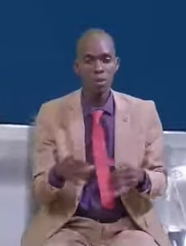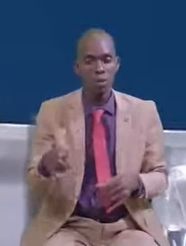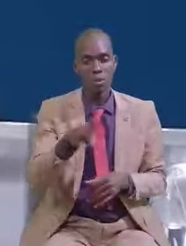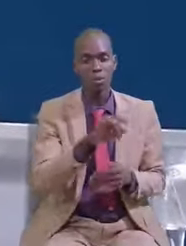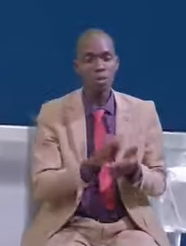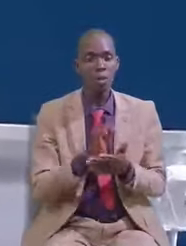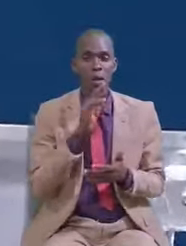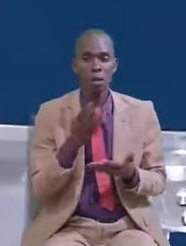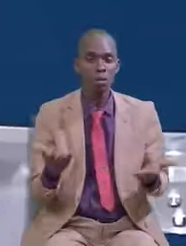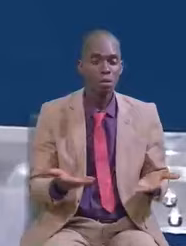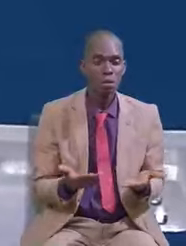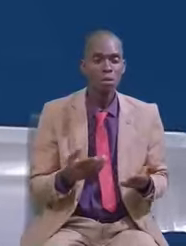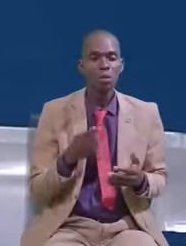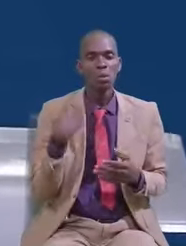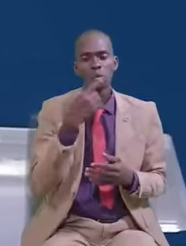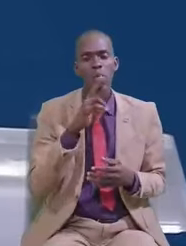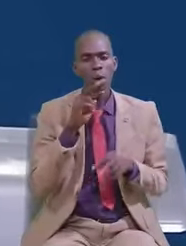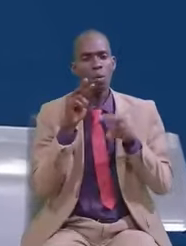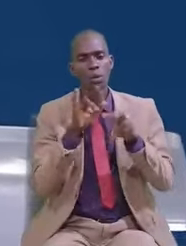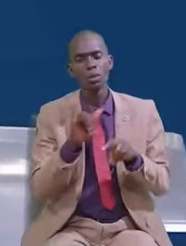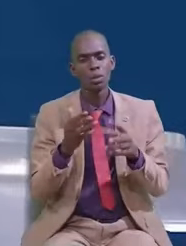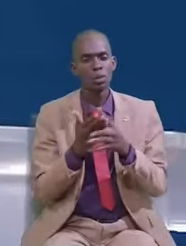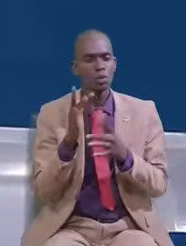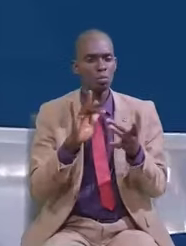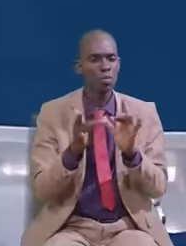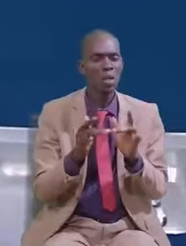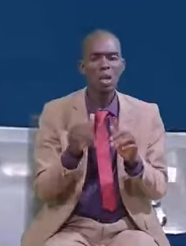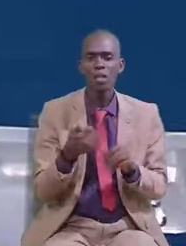sont en ligne, où que vous soyez,